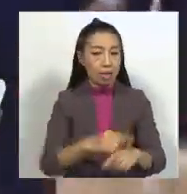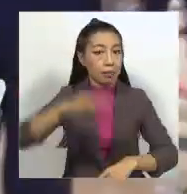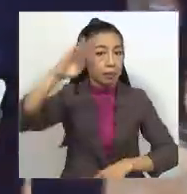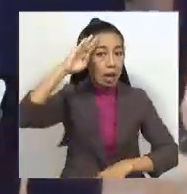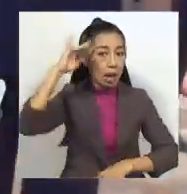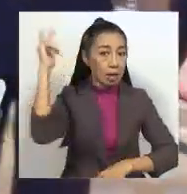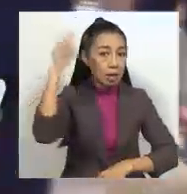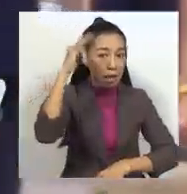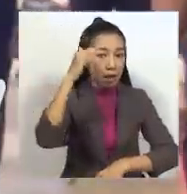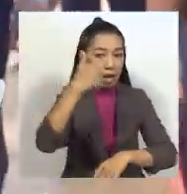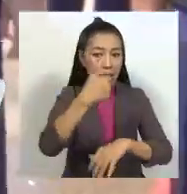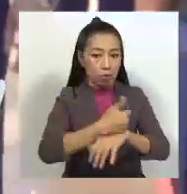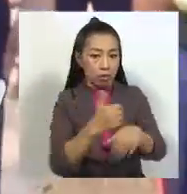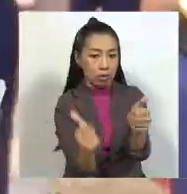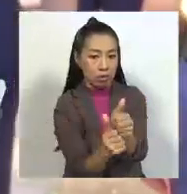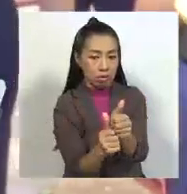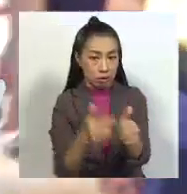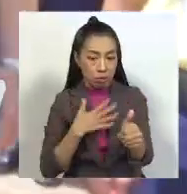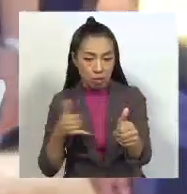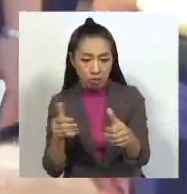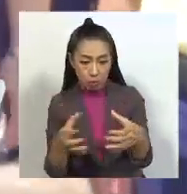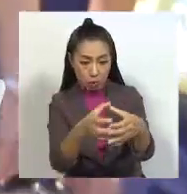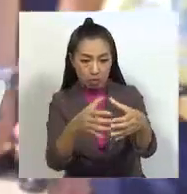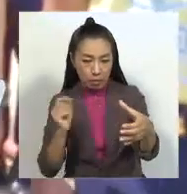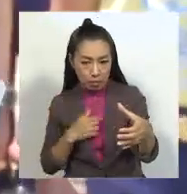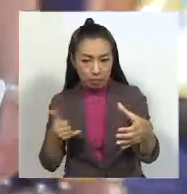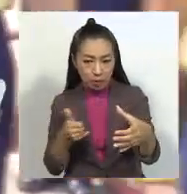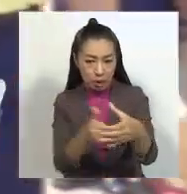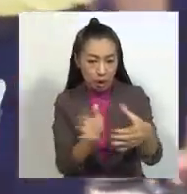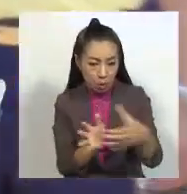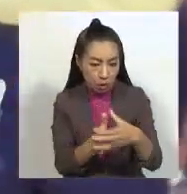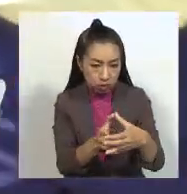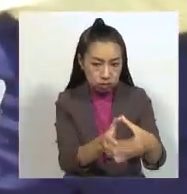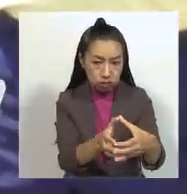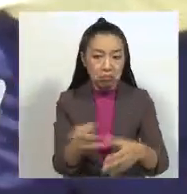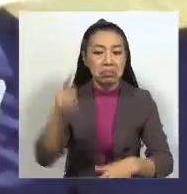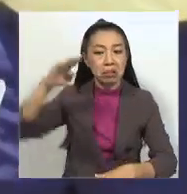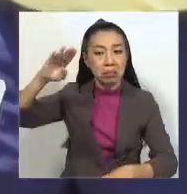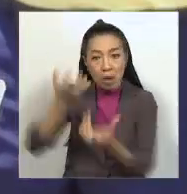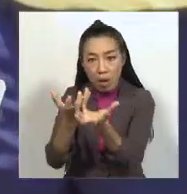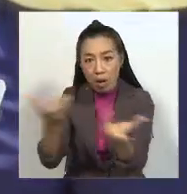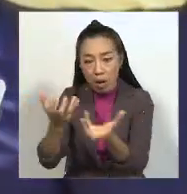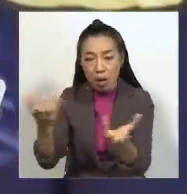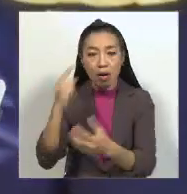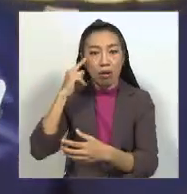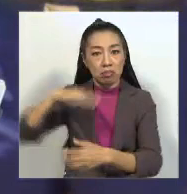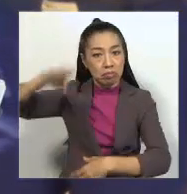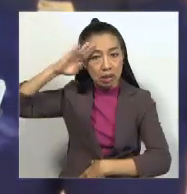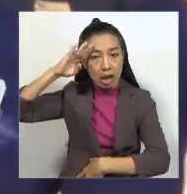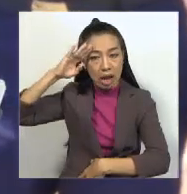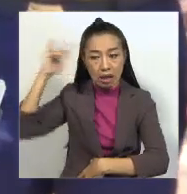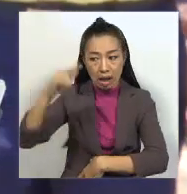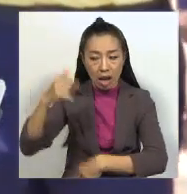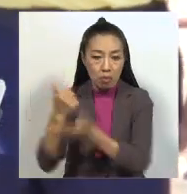ารอากาศลงพื้นที่ที่นี่นะครับวันนี้ท่านนำสิ่งของแล้วก็นำกำลังคนมาช่วยชาวบ้านที่ดอนมดแดงแห่งนี้เพราะถือ